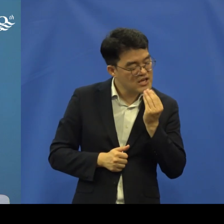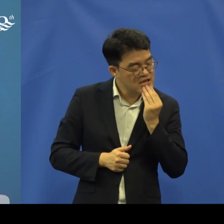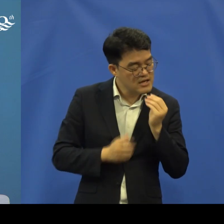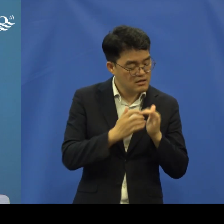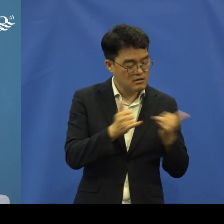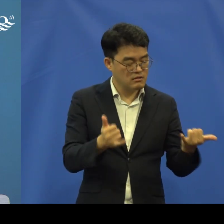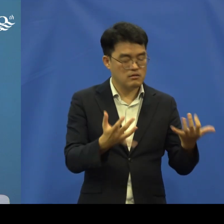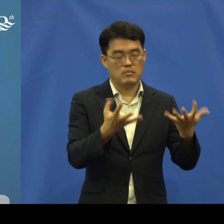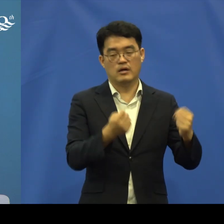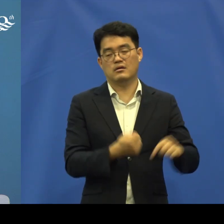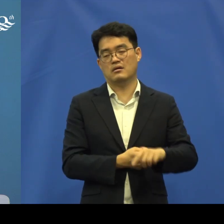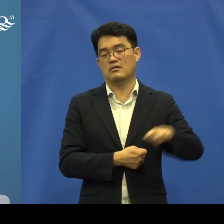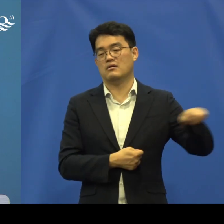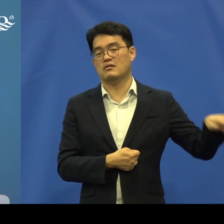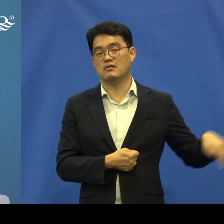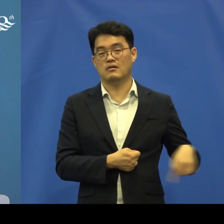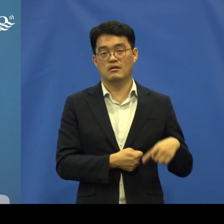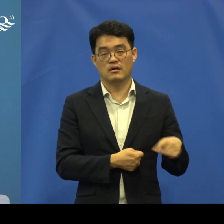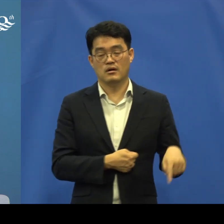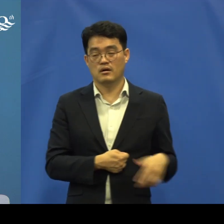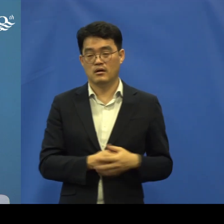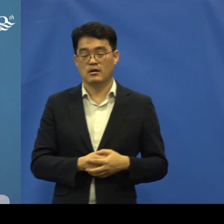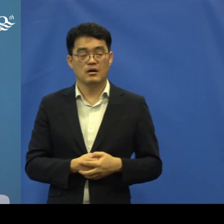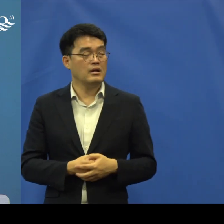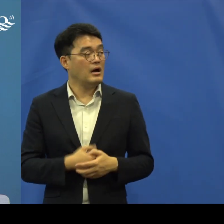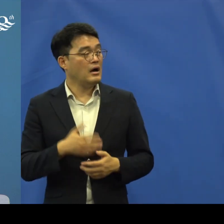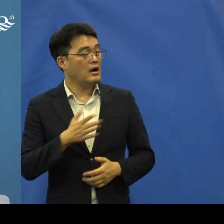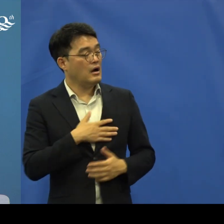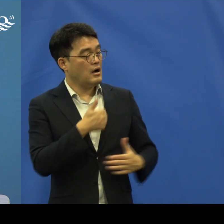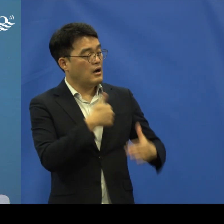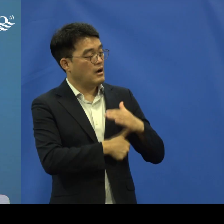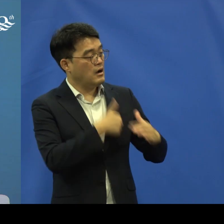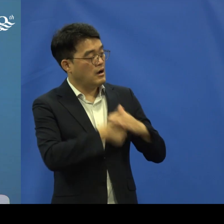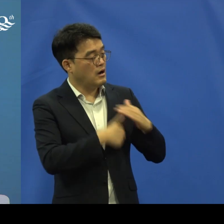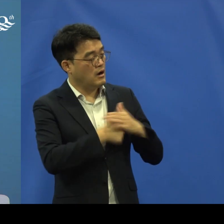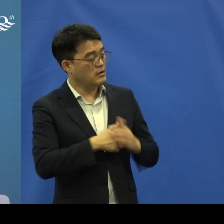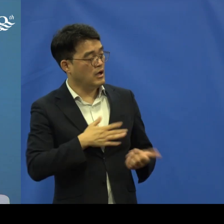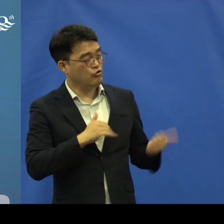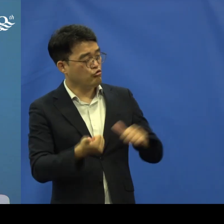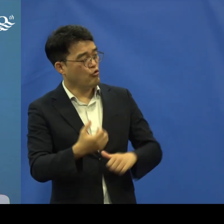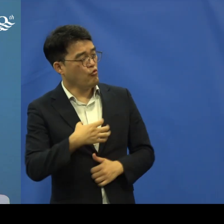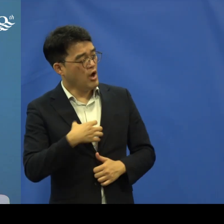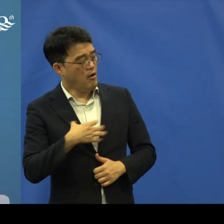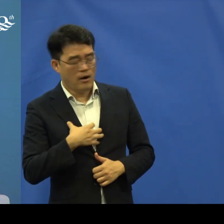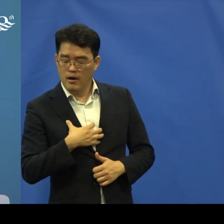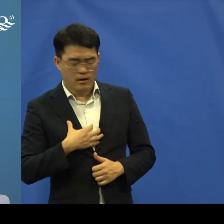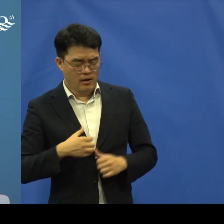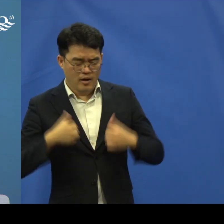진짜 우리 같으면 아이고 그만하자 그랬을 거예요.